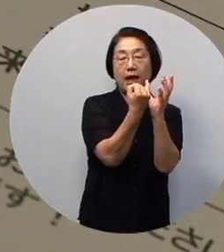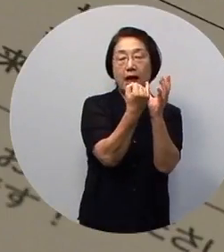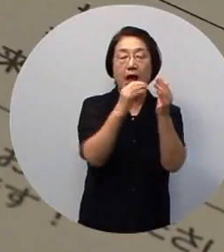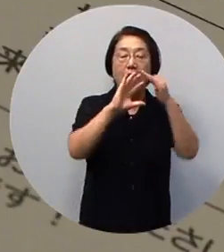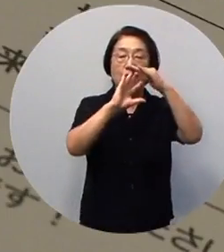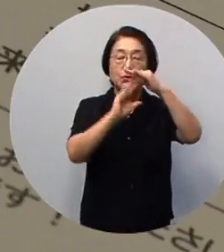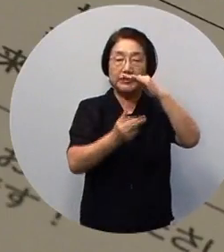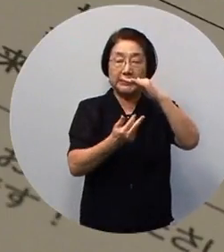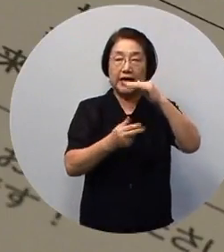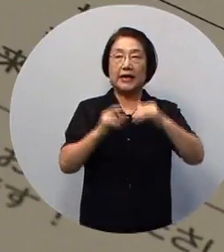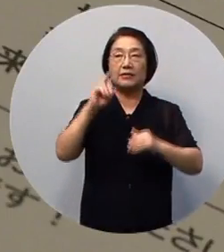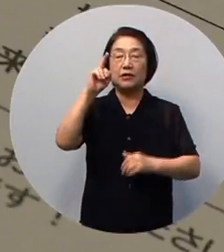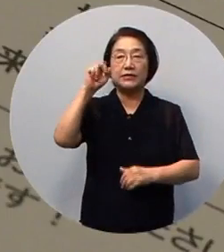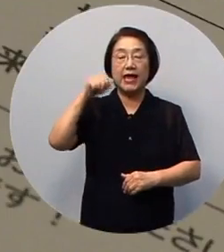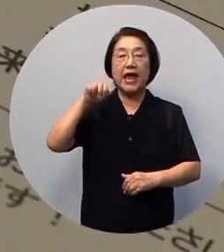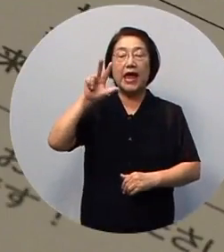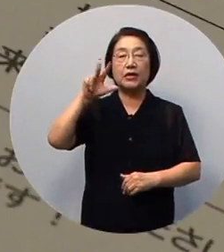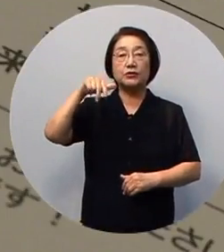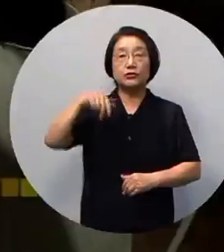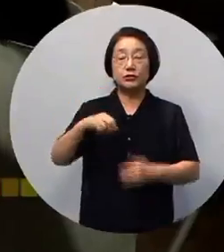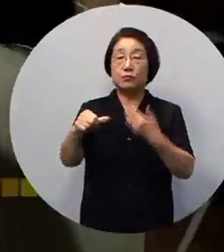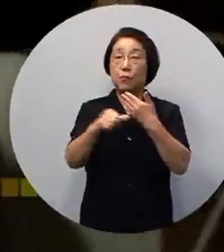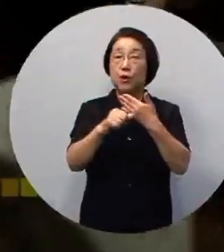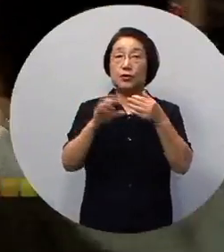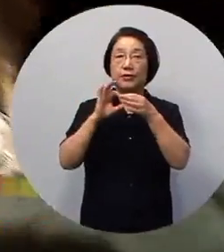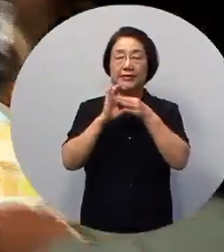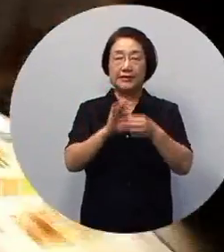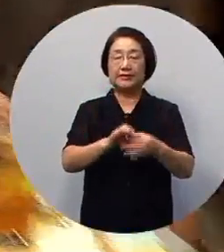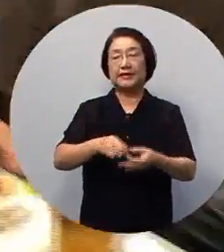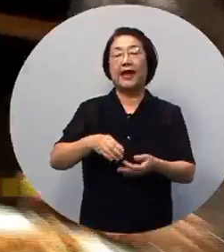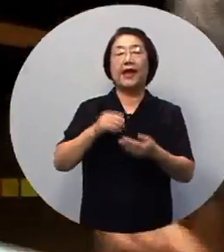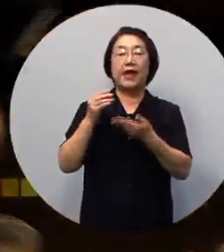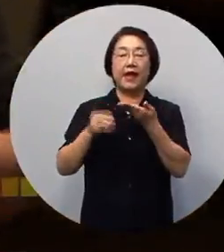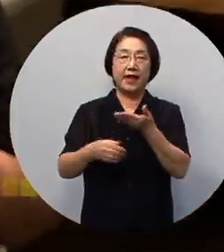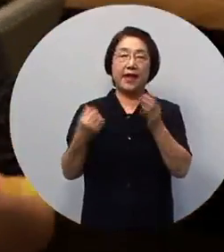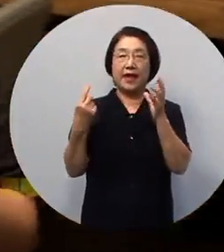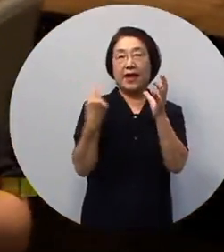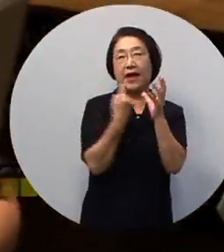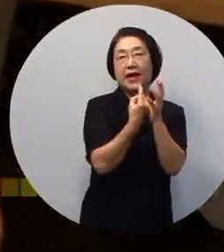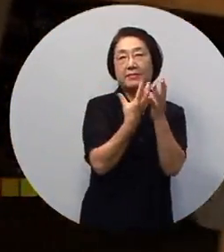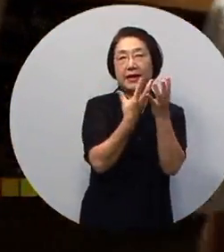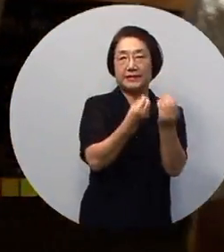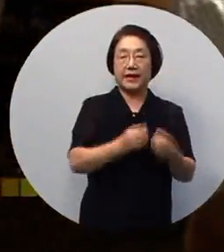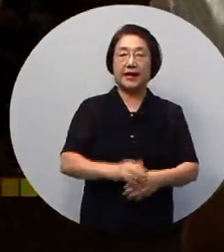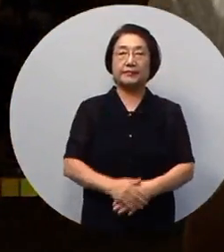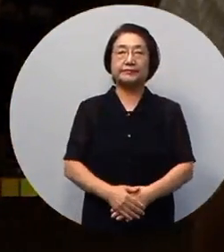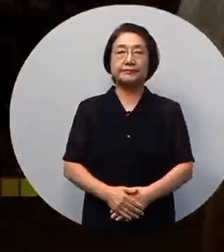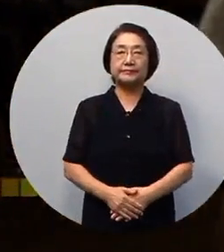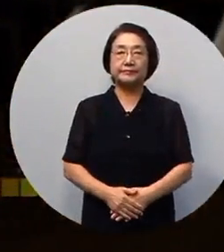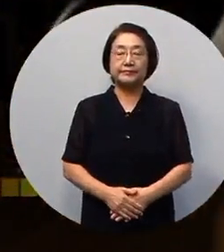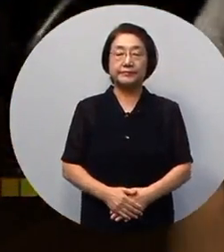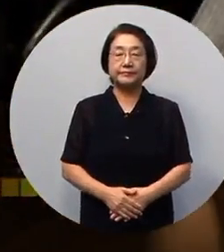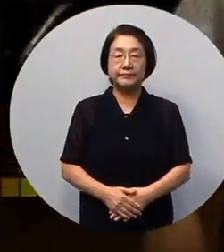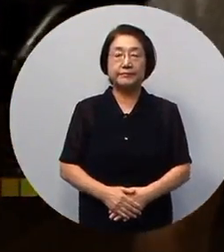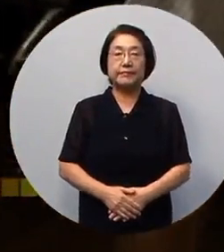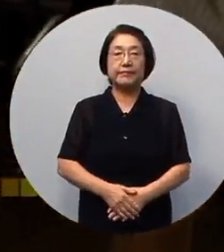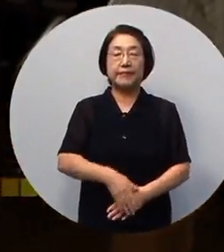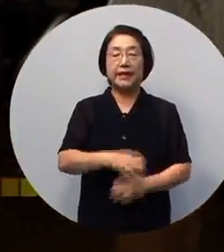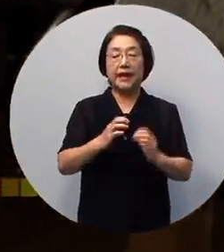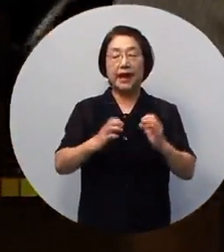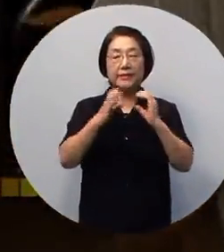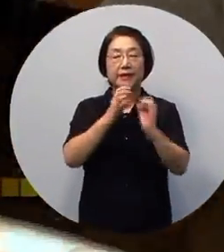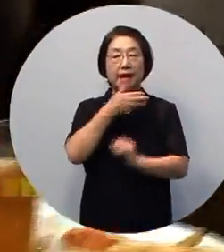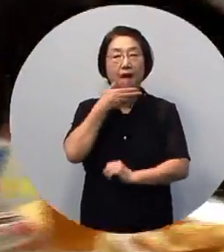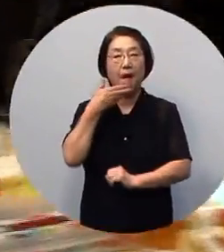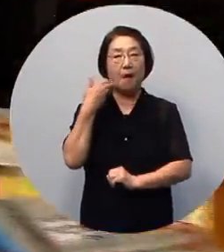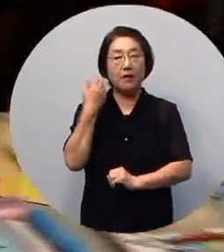沢のセールスポイントについて。 温暖じゃないですか。 なんか気温的に、ね、 そうそう、で小松菜とか美味しいです